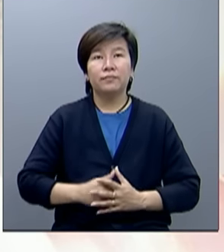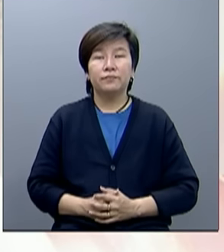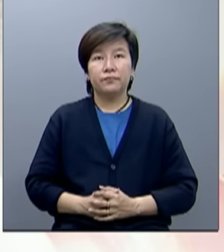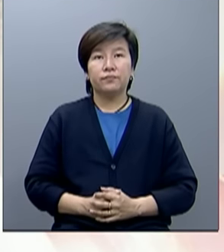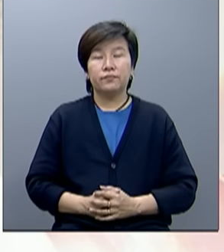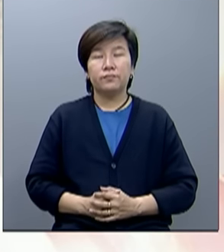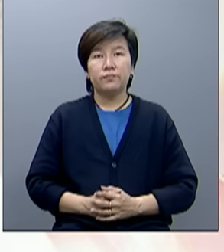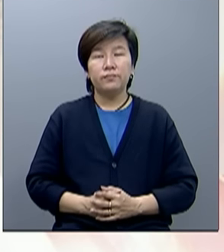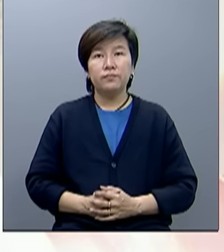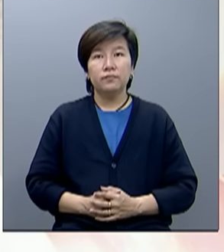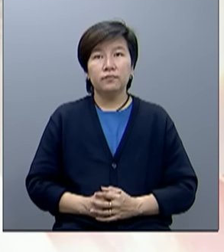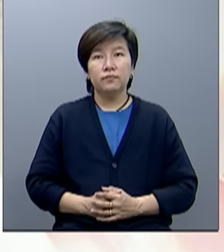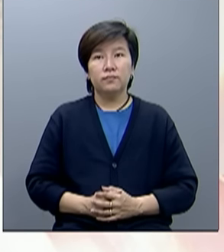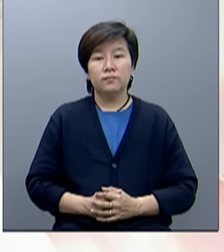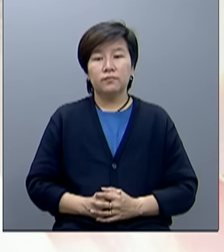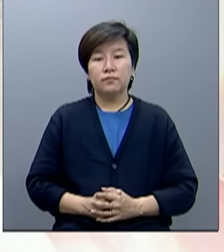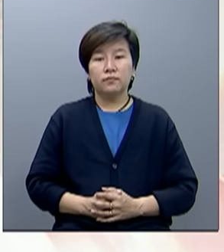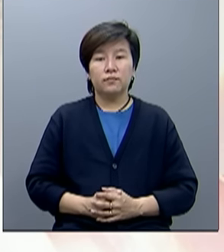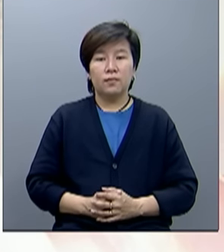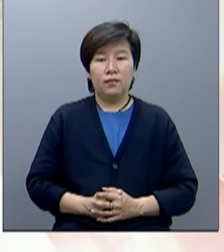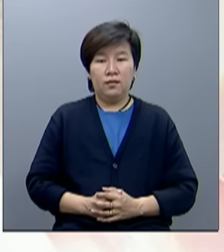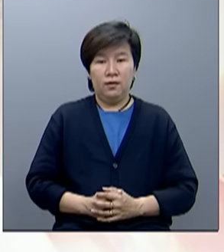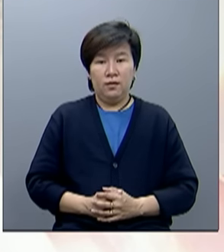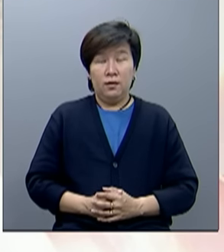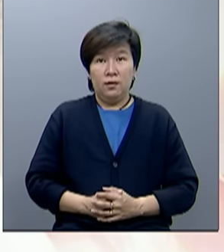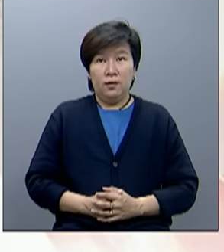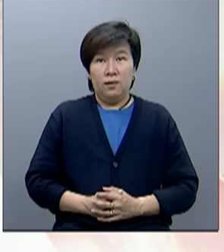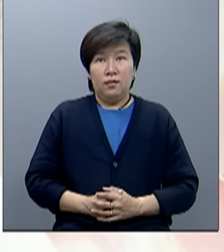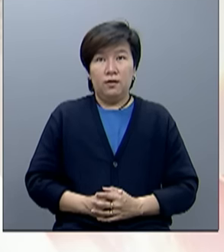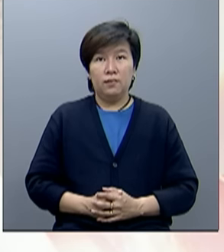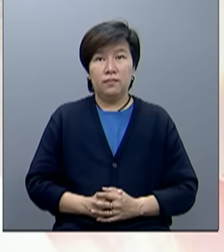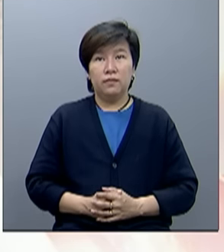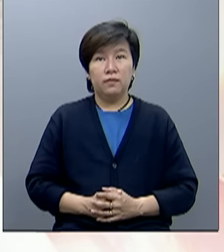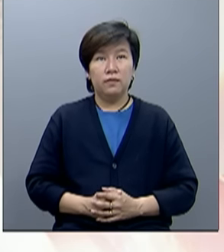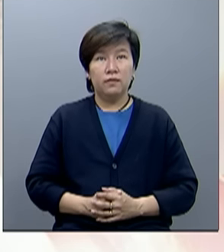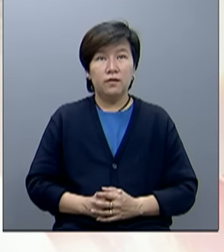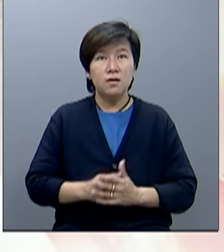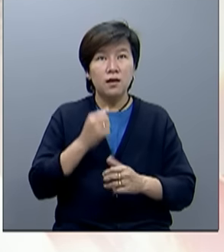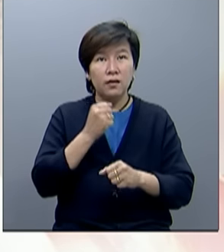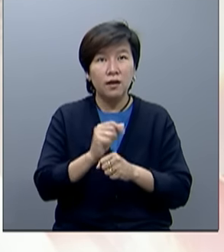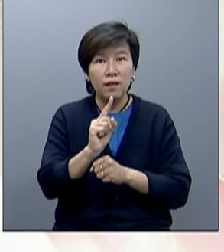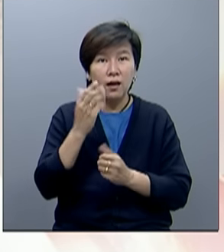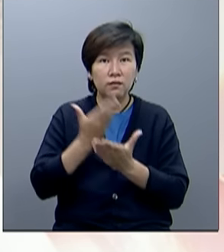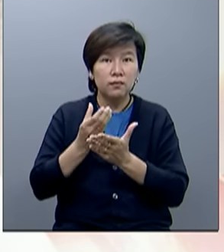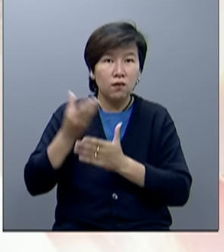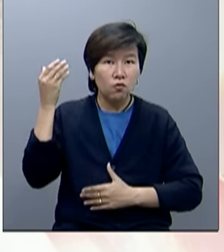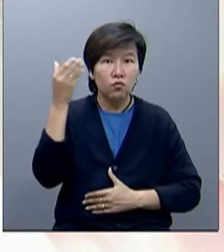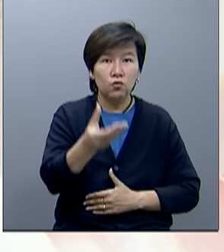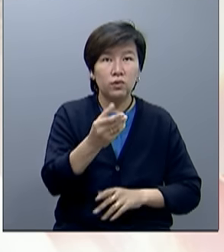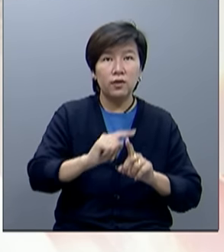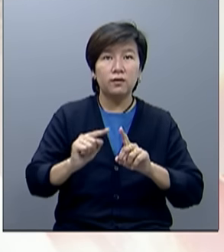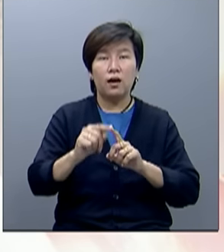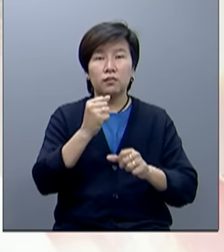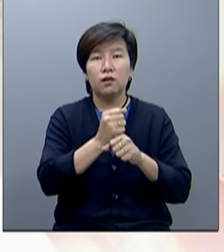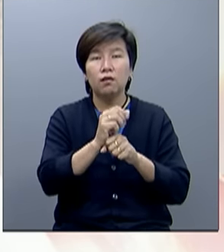ก็ทำให้เราเ่าทำให้เขาสามารถลงทุนดำเนินการดำเนินธุรกิจต่างๆได้เนี่ยโดยแบบเหมือนกับเป็น